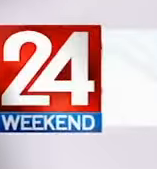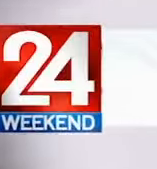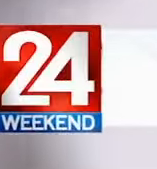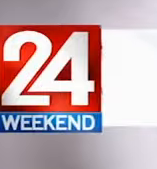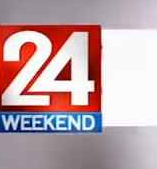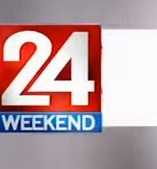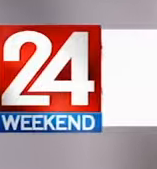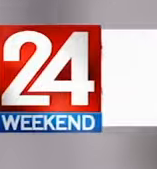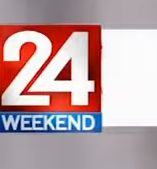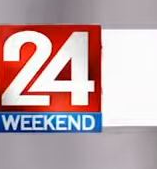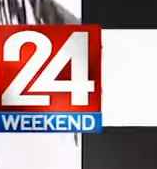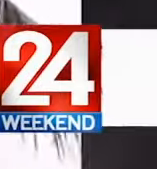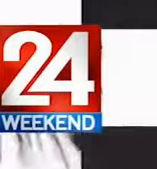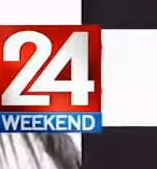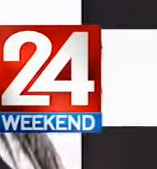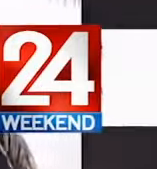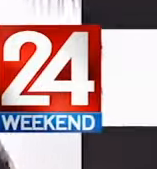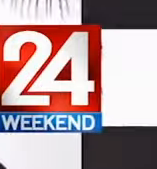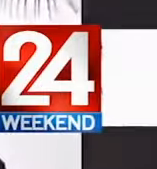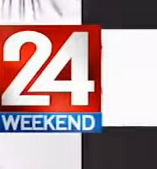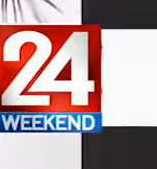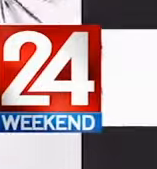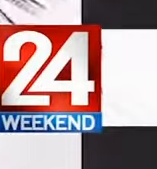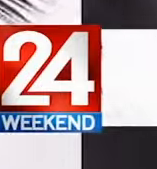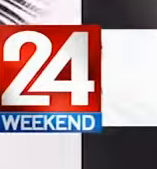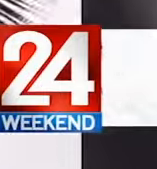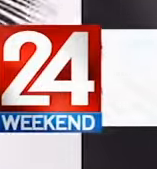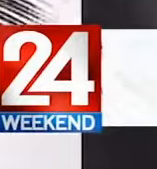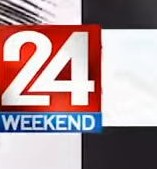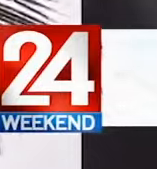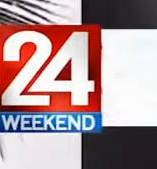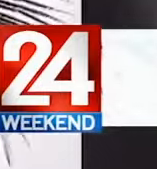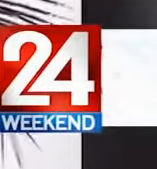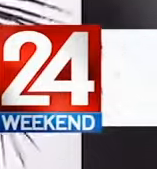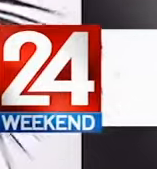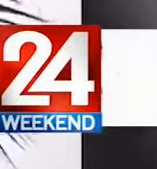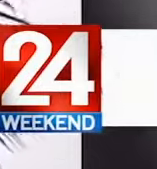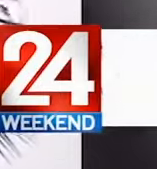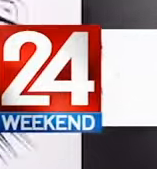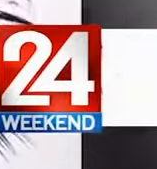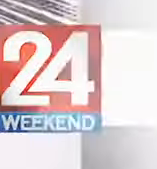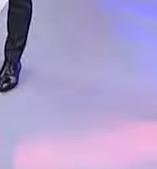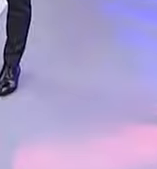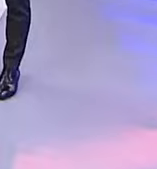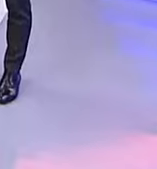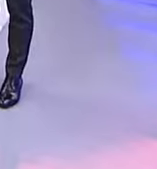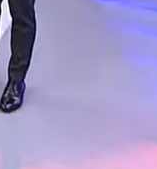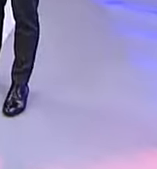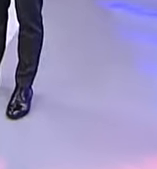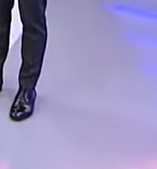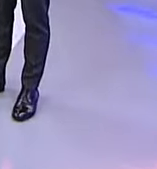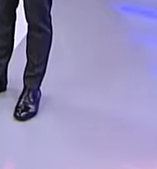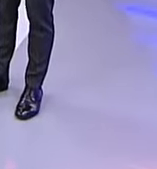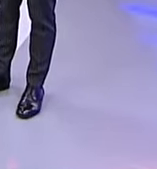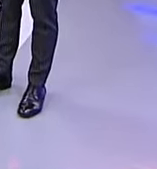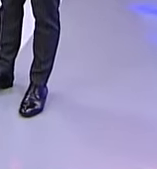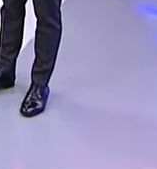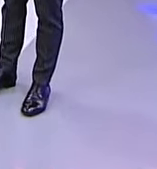At ang nakakalulang trip ni Ming Ming na nagpakaba sa kanyang owner. Nakababa kaya